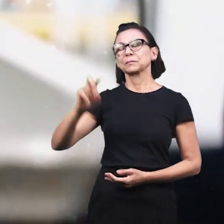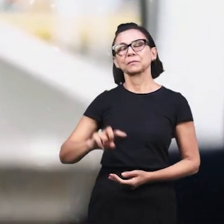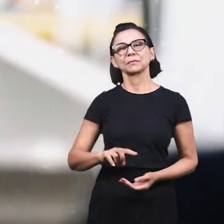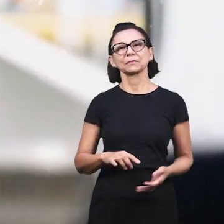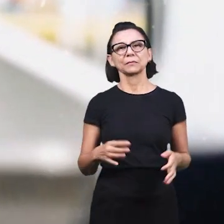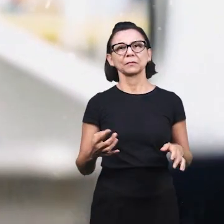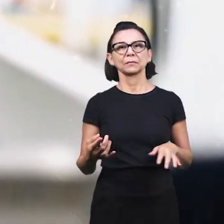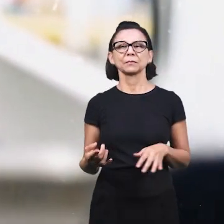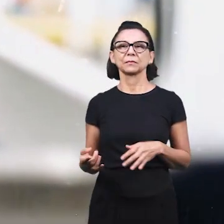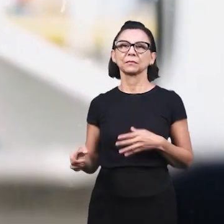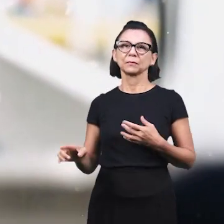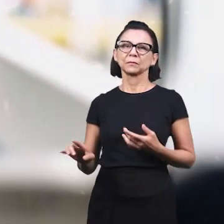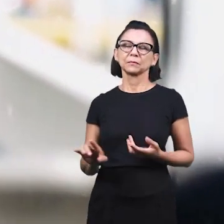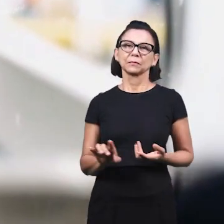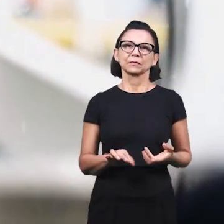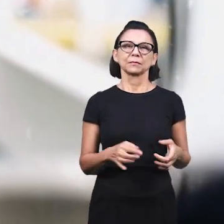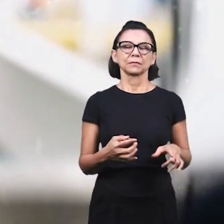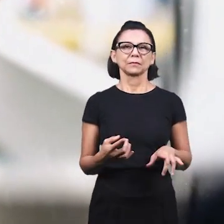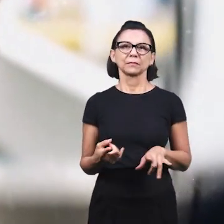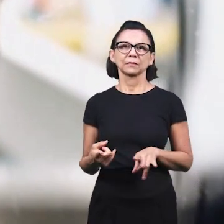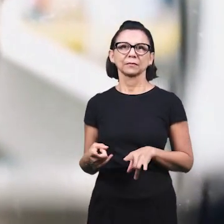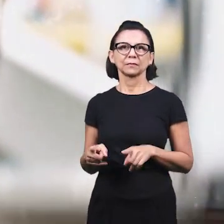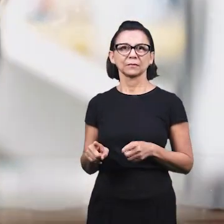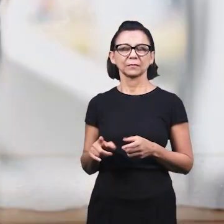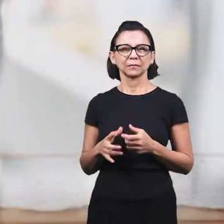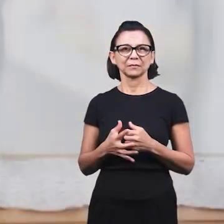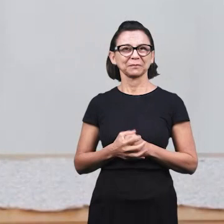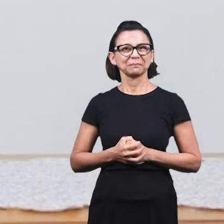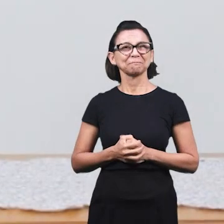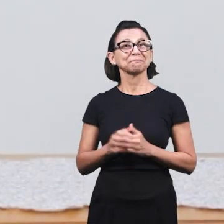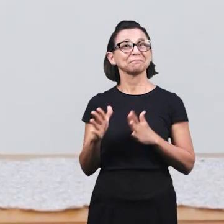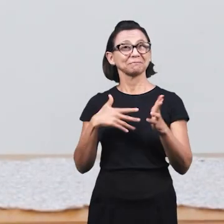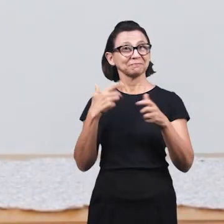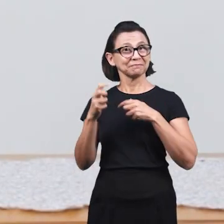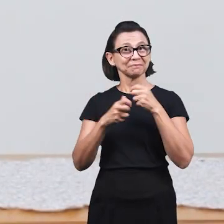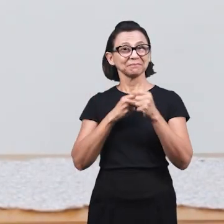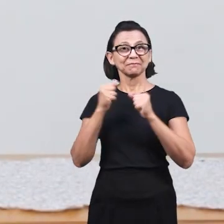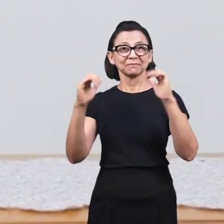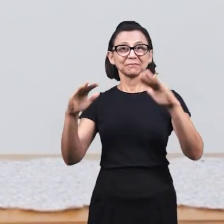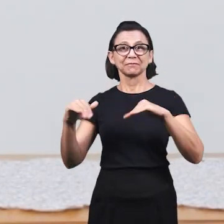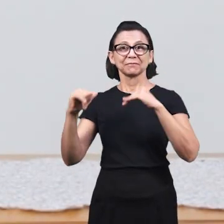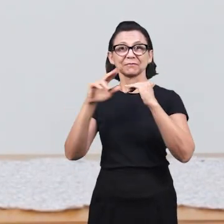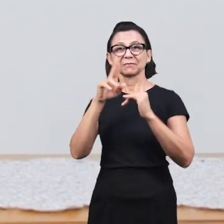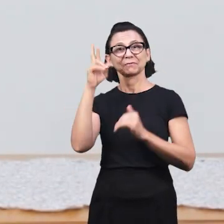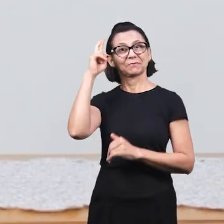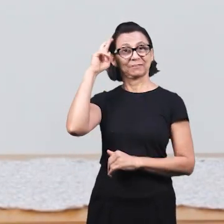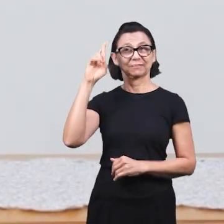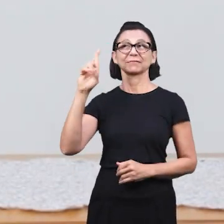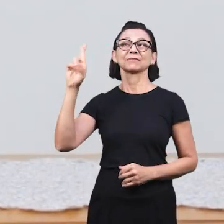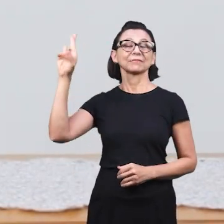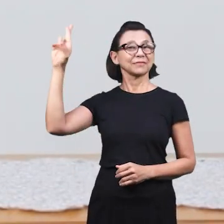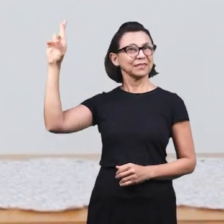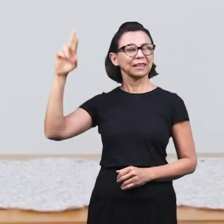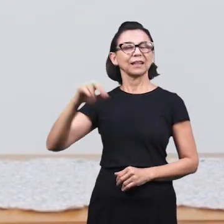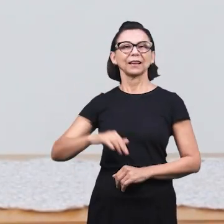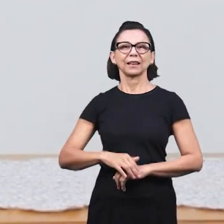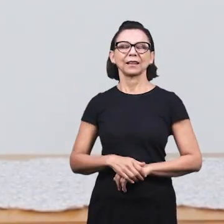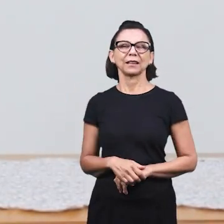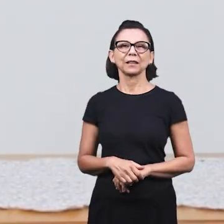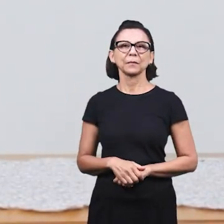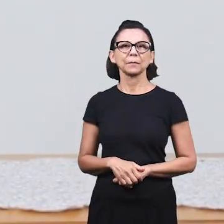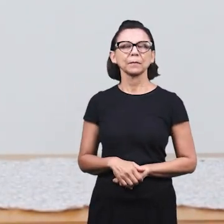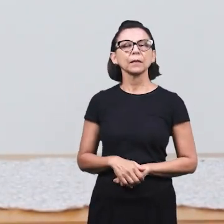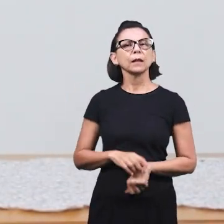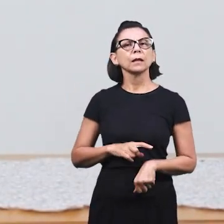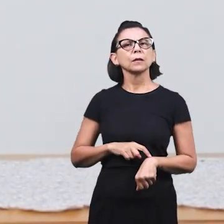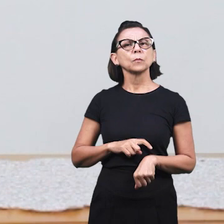Аллилуйя! Да будет прославлено имя